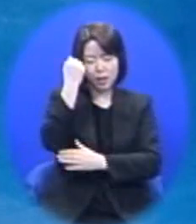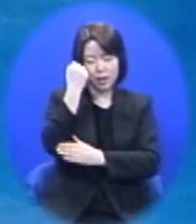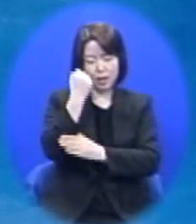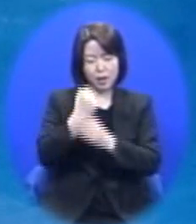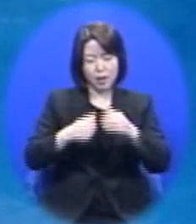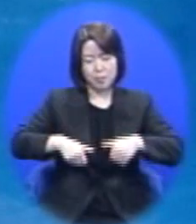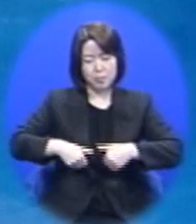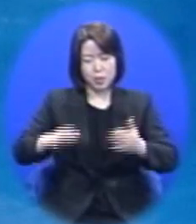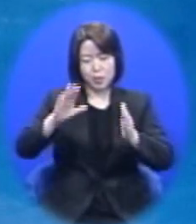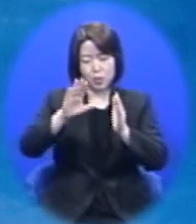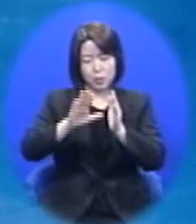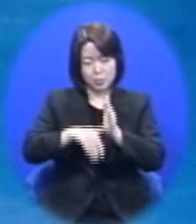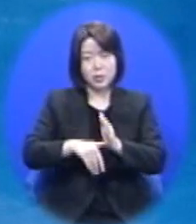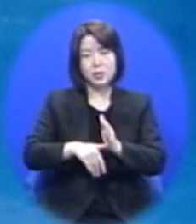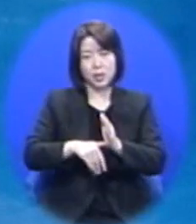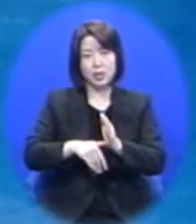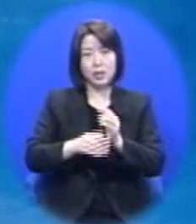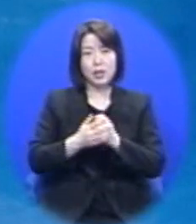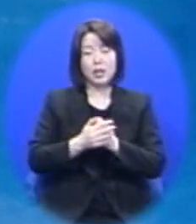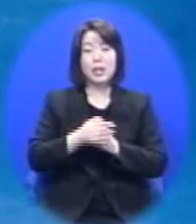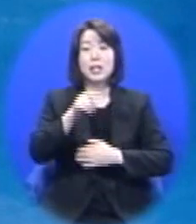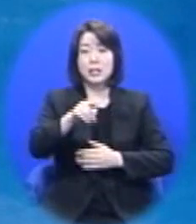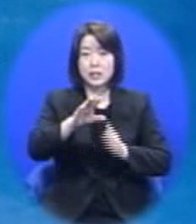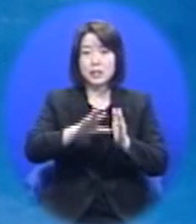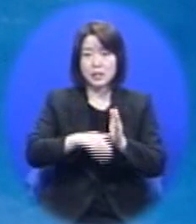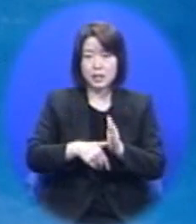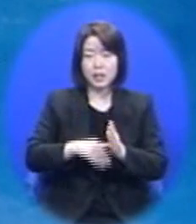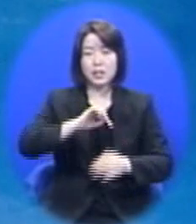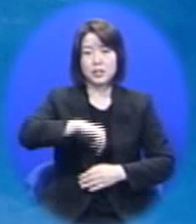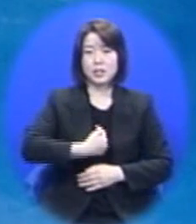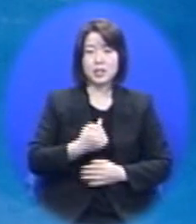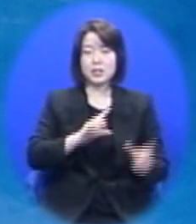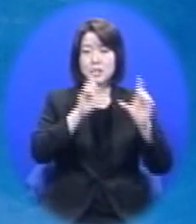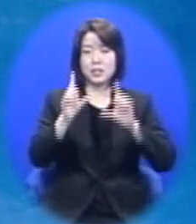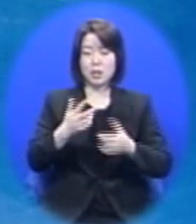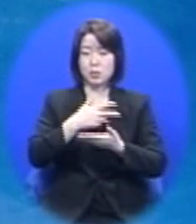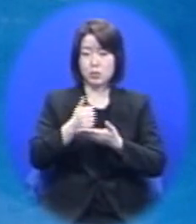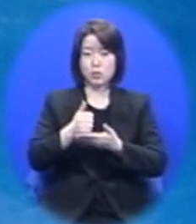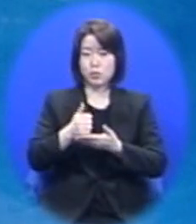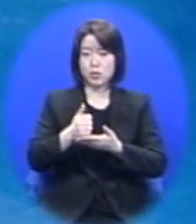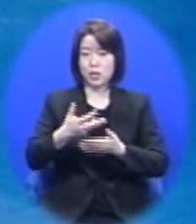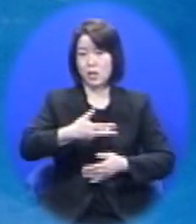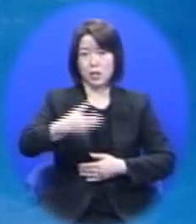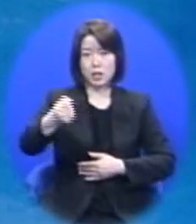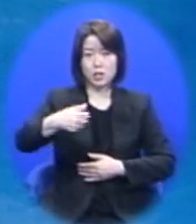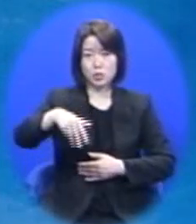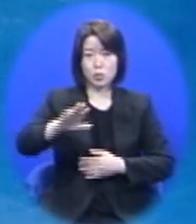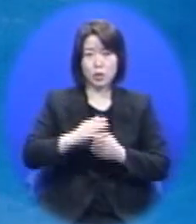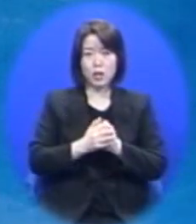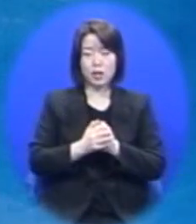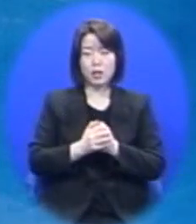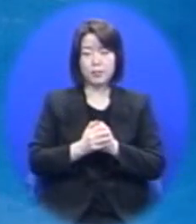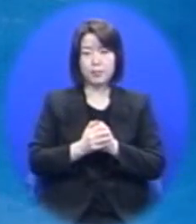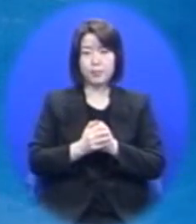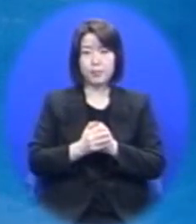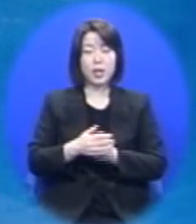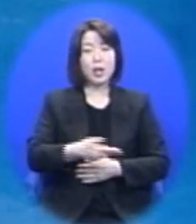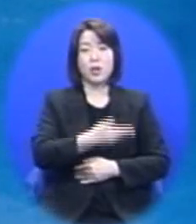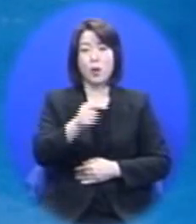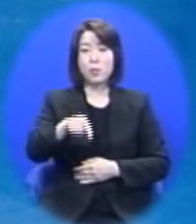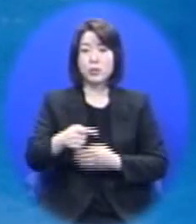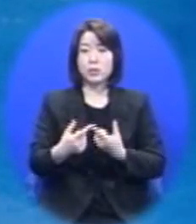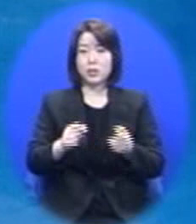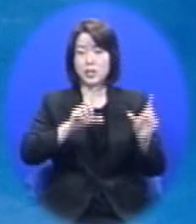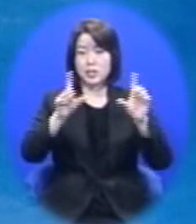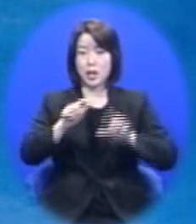쓸모없어지고 난 다음에서야 비로소 자신의 삶을 주님께로 가지고 오는 것. 여러분은 그렇게 살고 있지